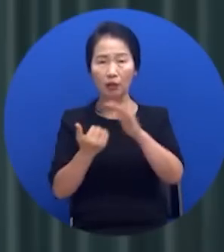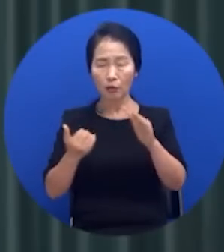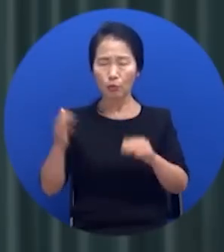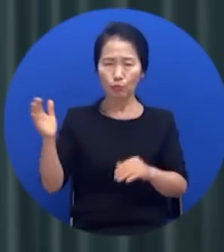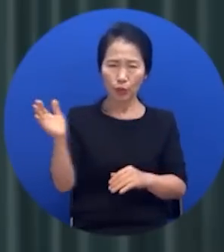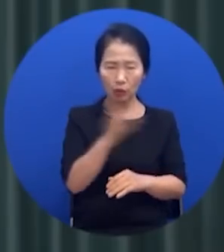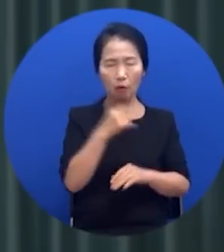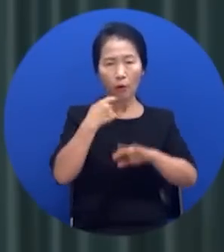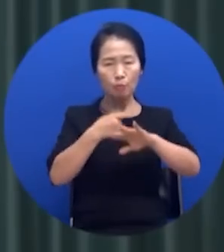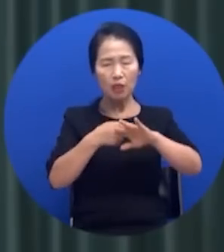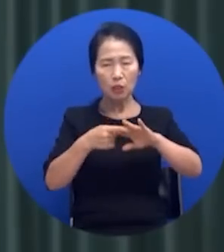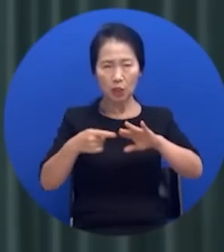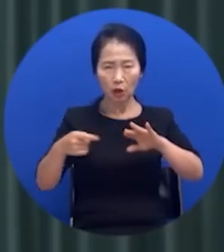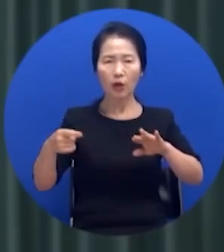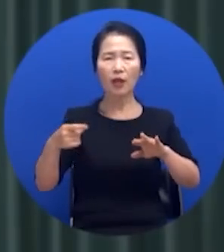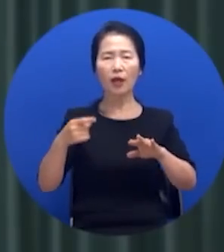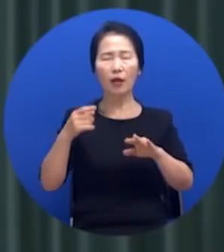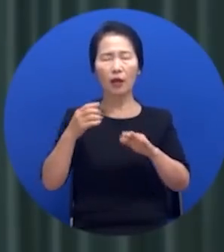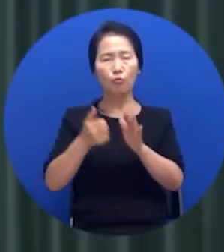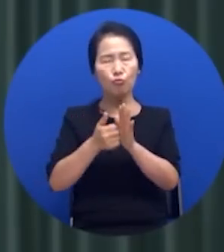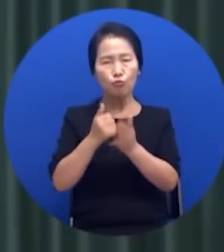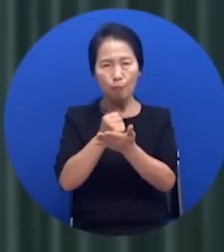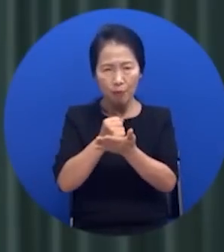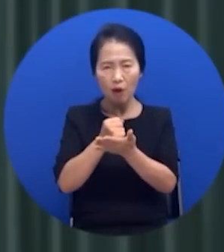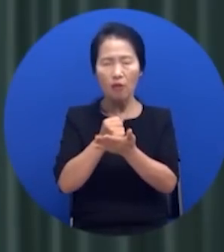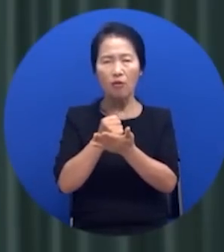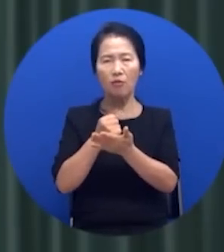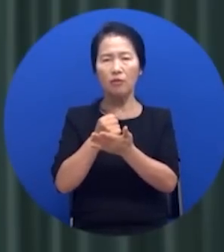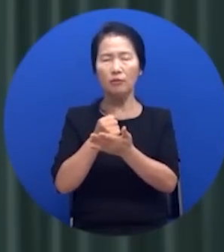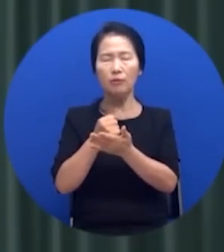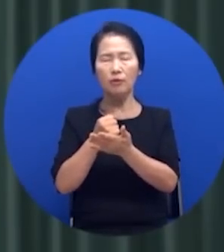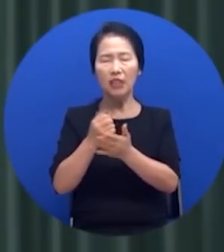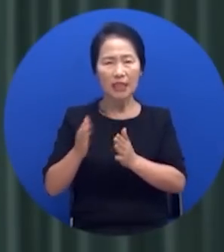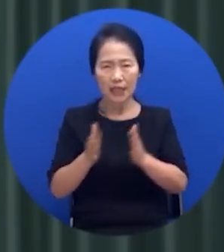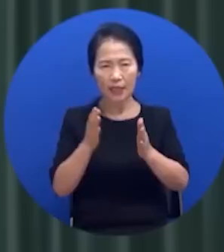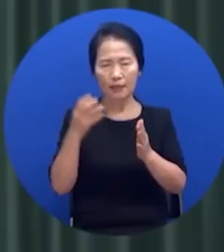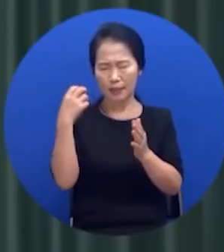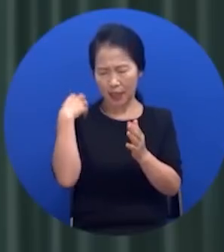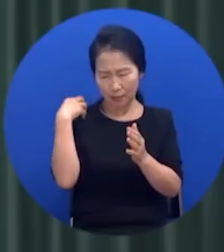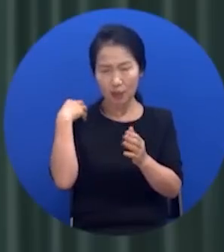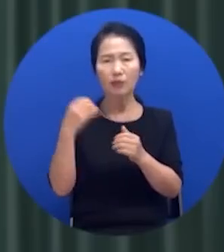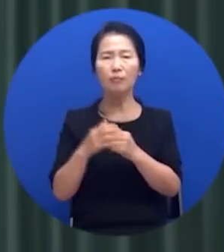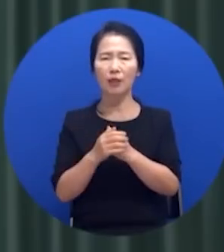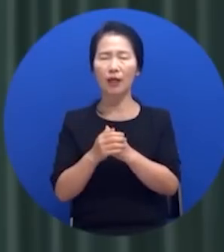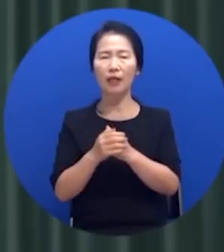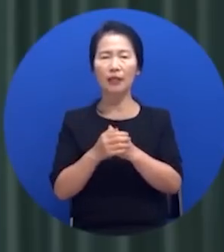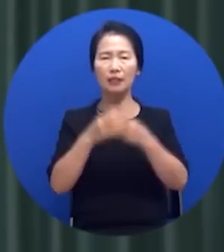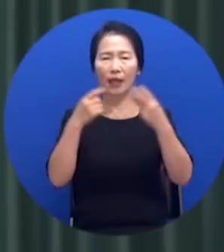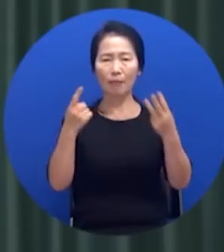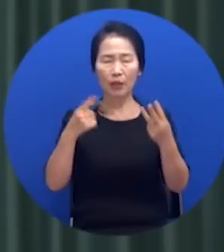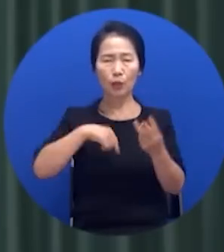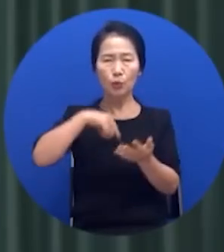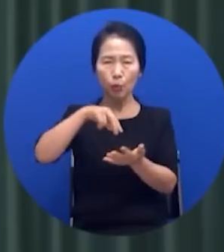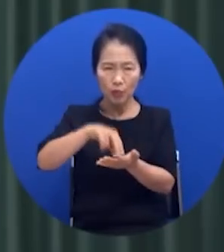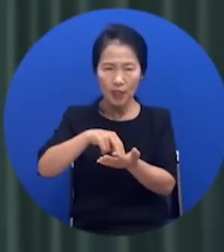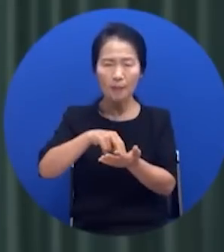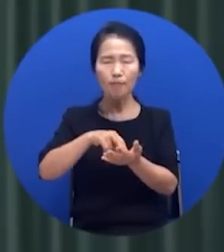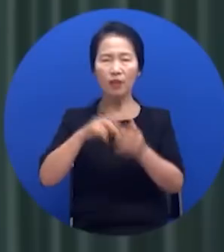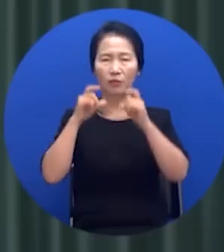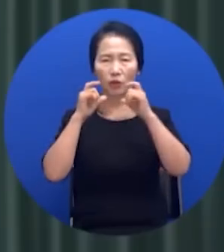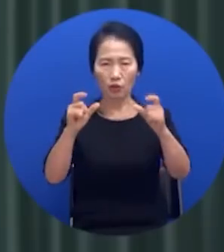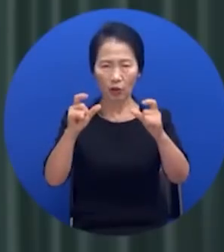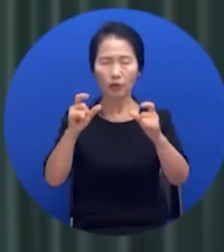민족의 운명을 책임지고자 했습니다. 3.1 독립선언의 민족 대표 33명